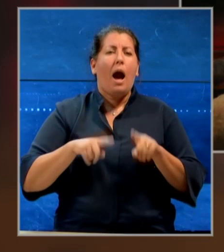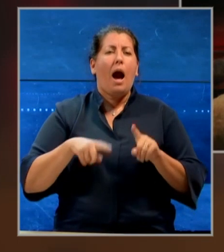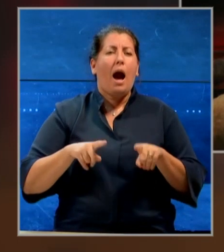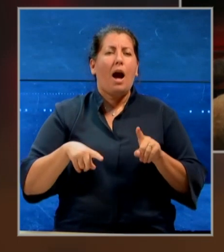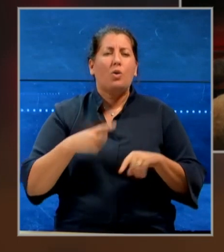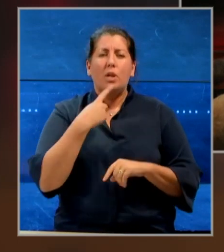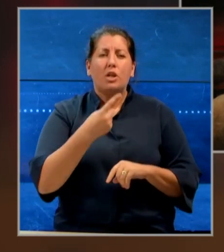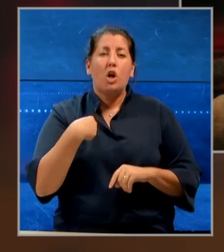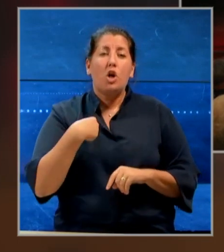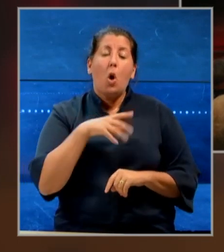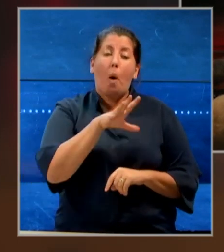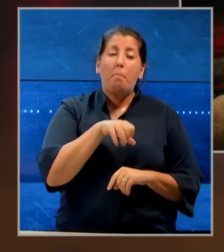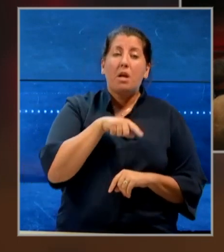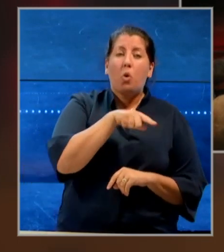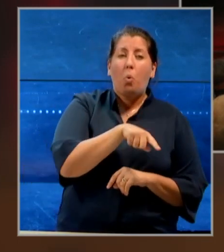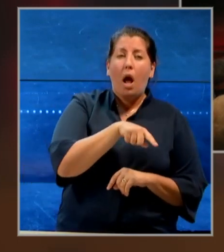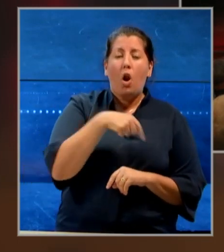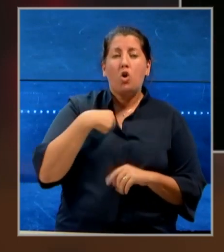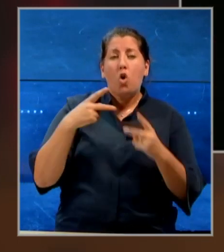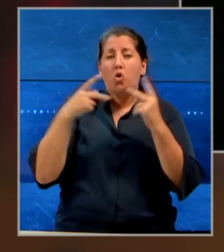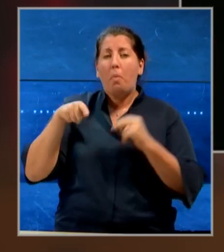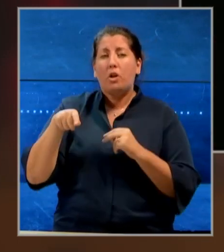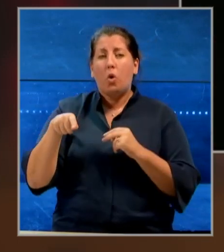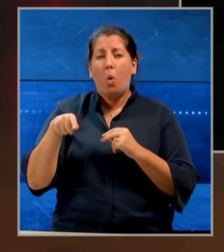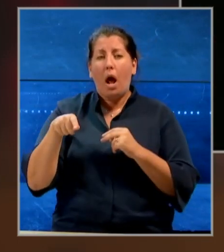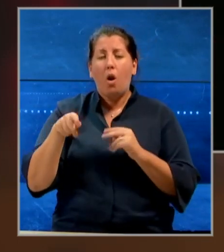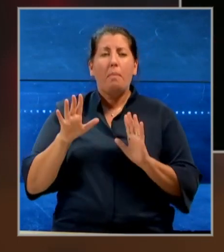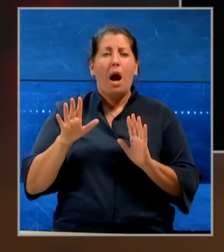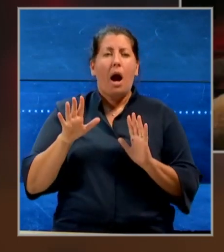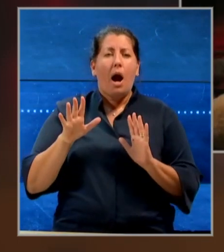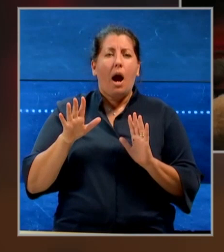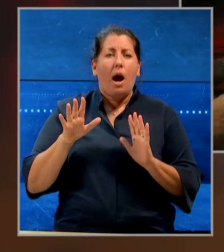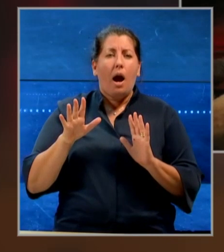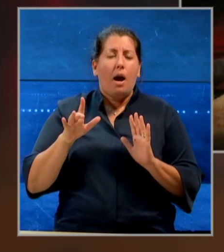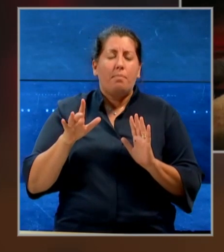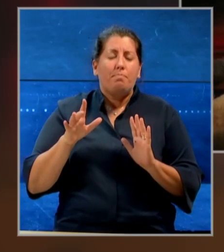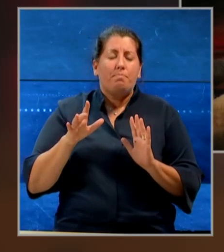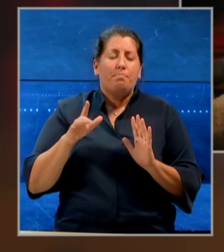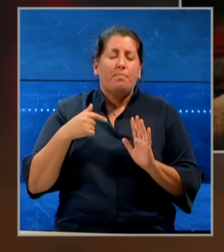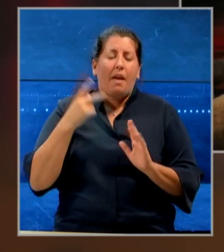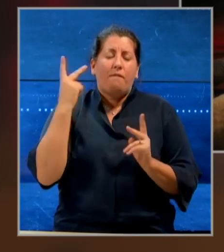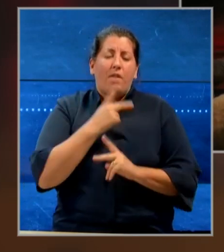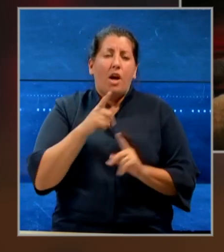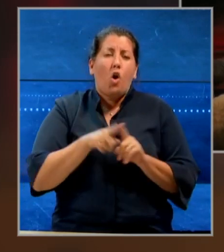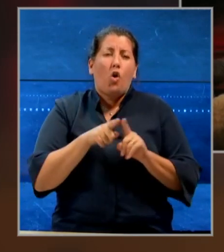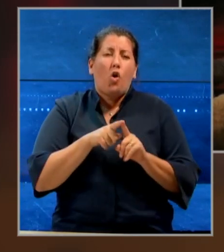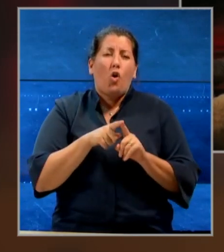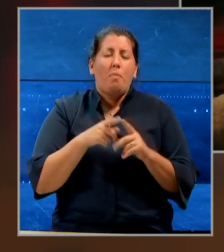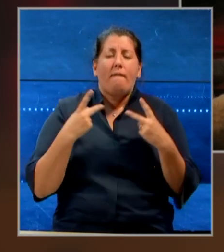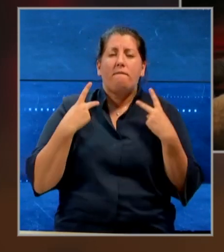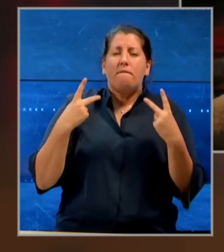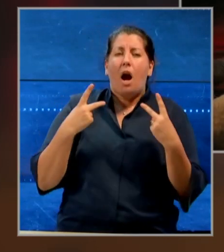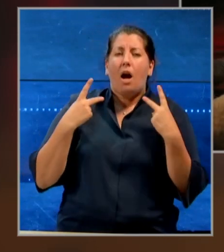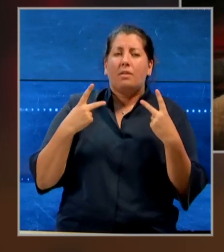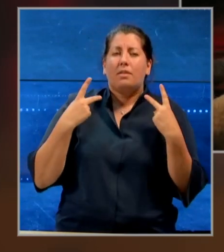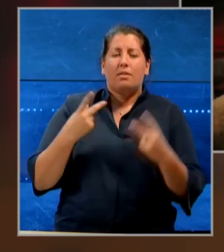insomma, dei giocatori che lei ha scoperto o che ha portato la ribalta, quali sono stati? Ma non è un fatto di vantarsi, è un fatto di girare i campi e di lavorare.